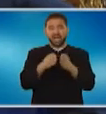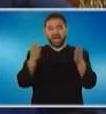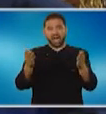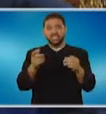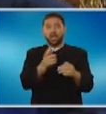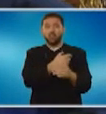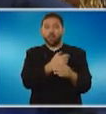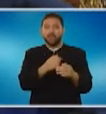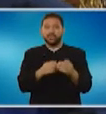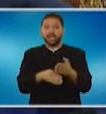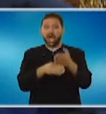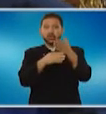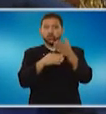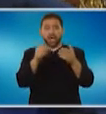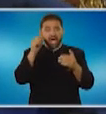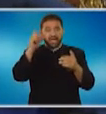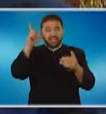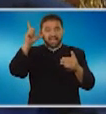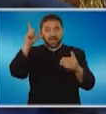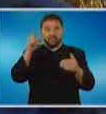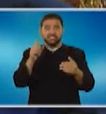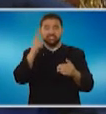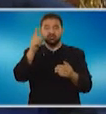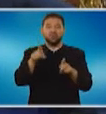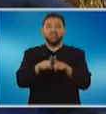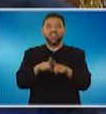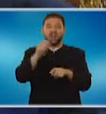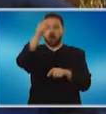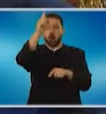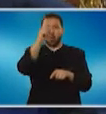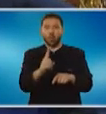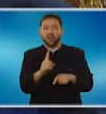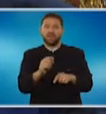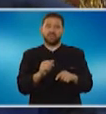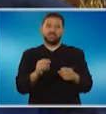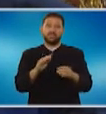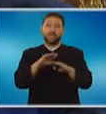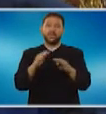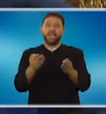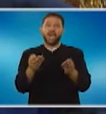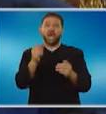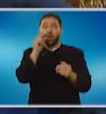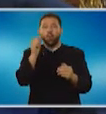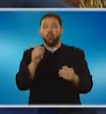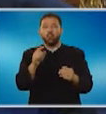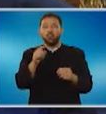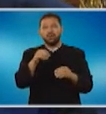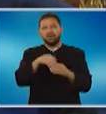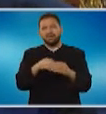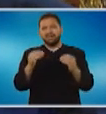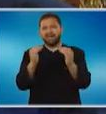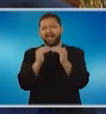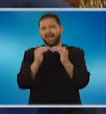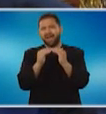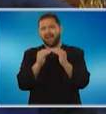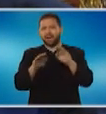forma, poate forma într-un mod unic, într-un mod pe care omul în egală